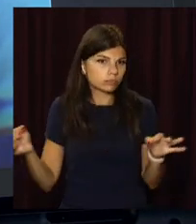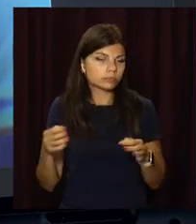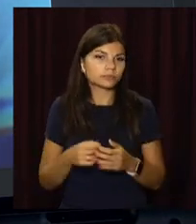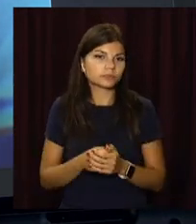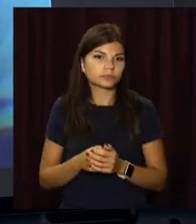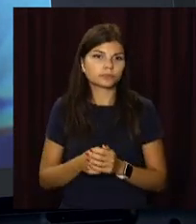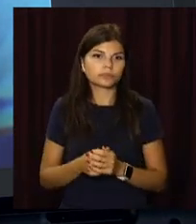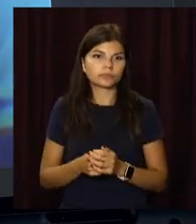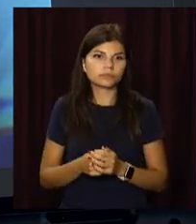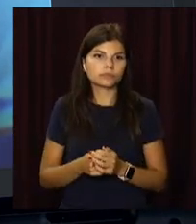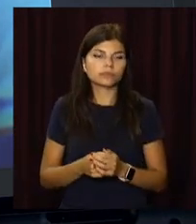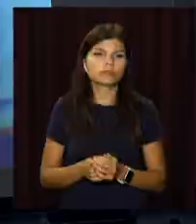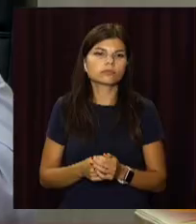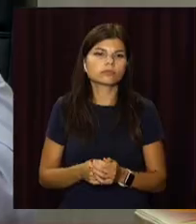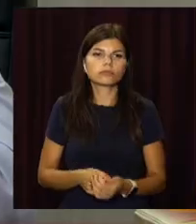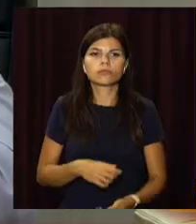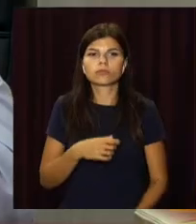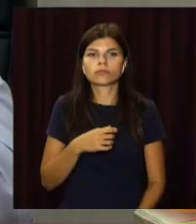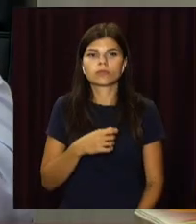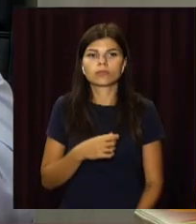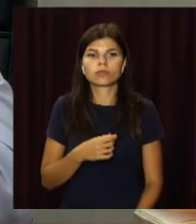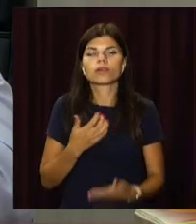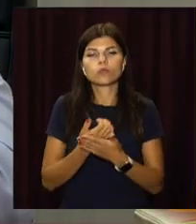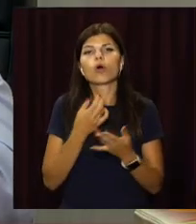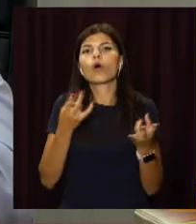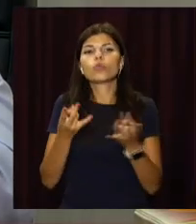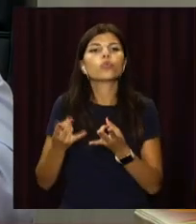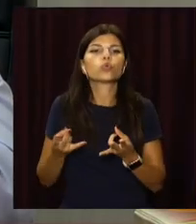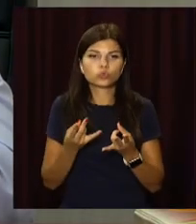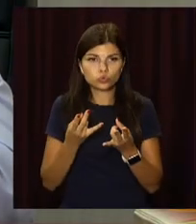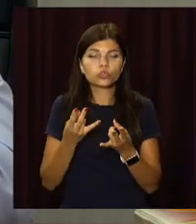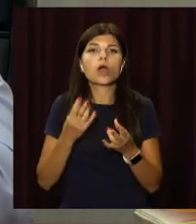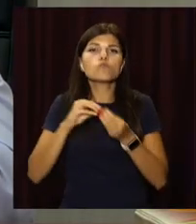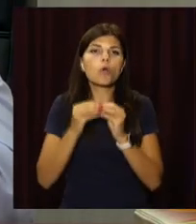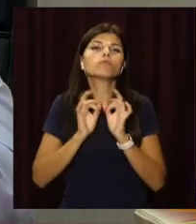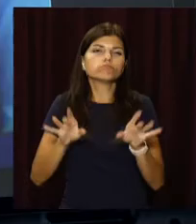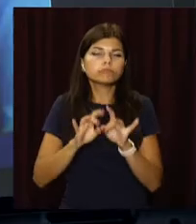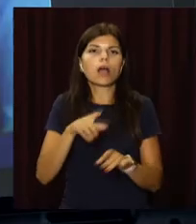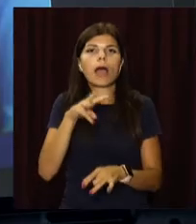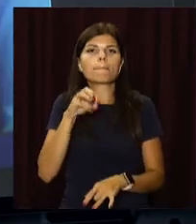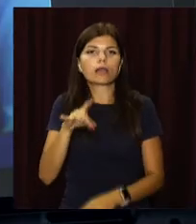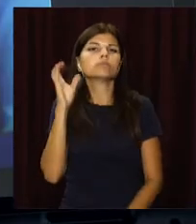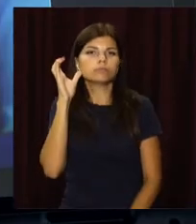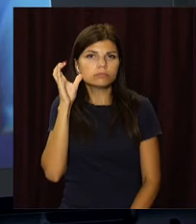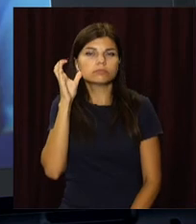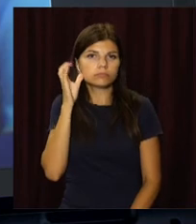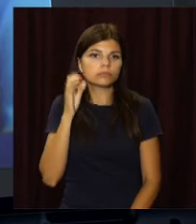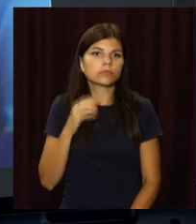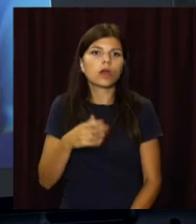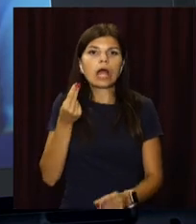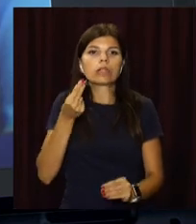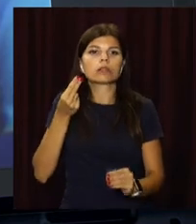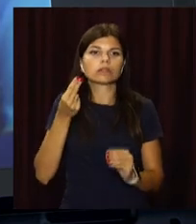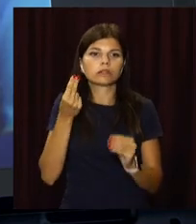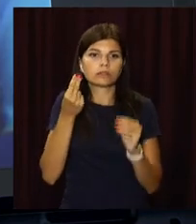носу, рука разорвана, в общем, долгами 95 тысяч, еще предстоит 35, но уже